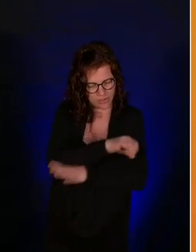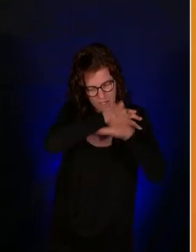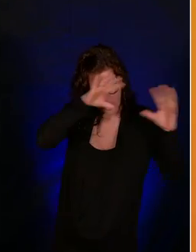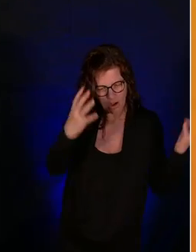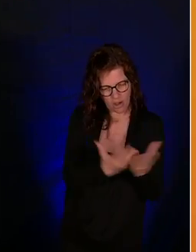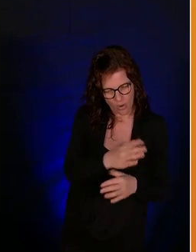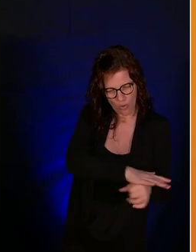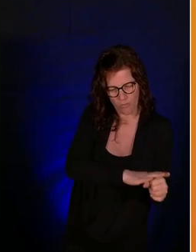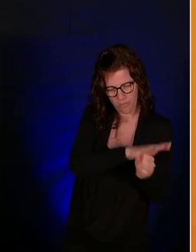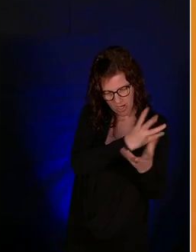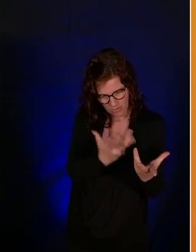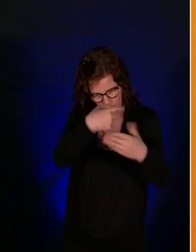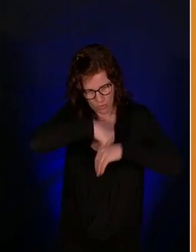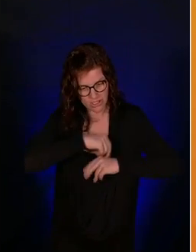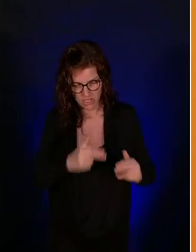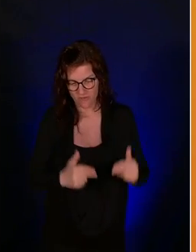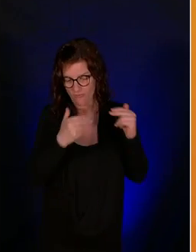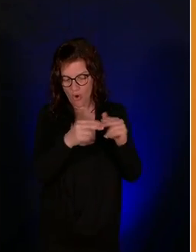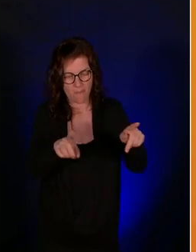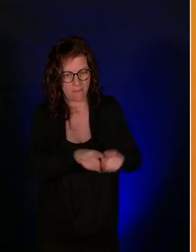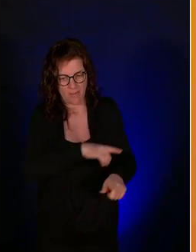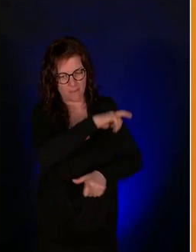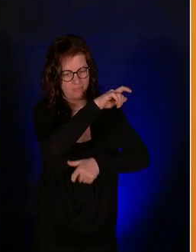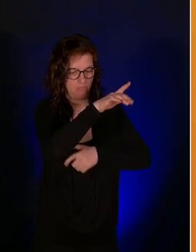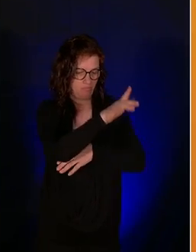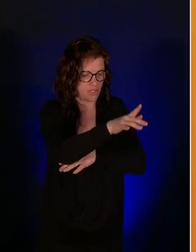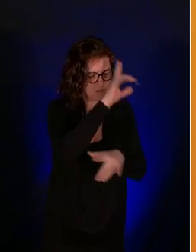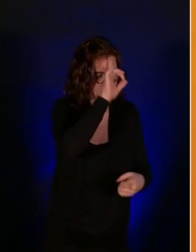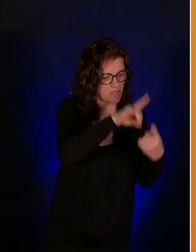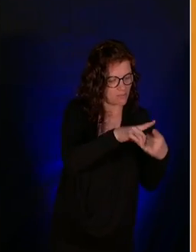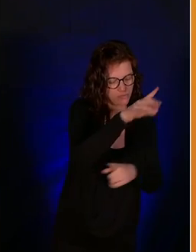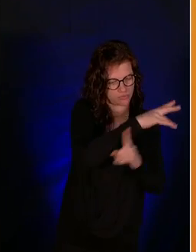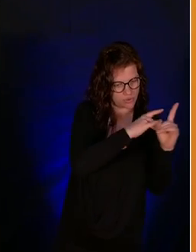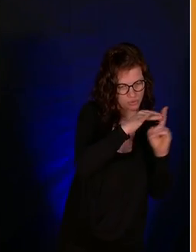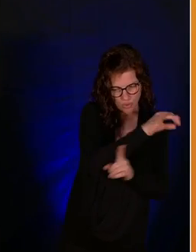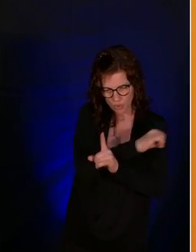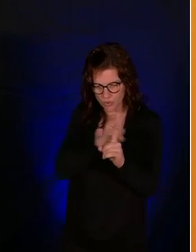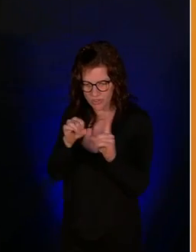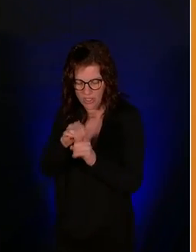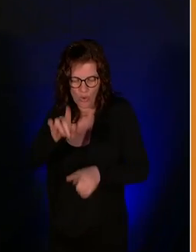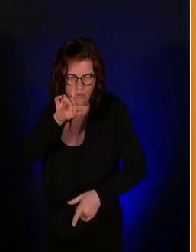intégrale, prendre en compte au même niveau les sujets sociaux et sociétaux, et notamment